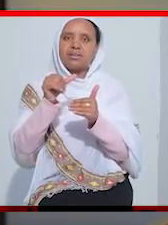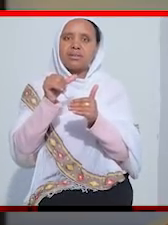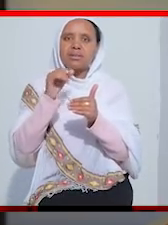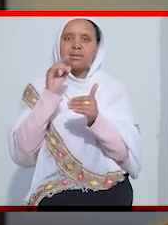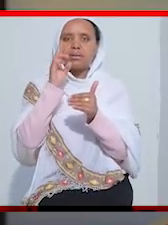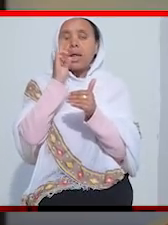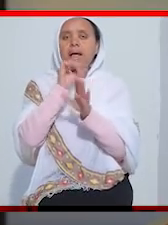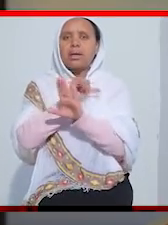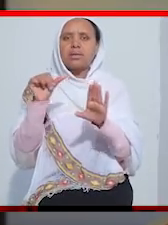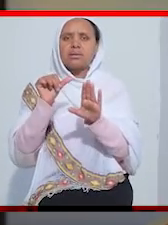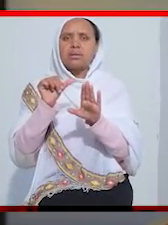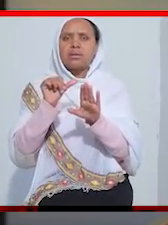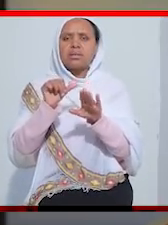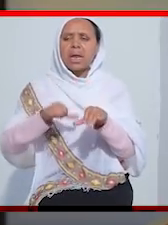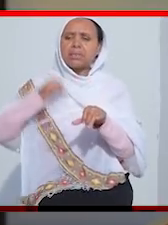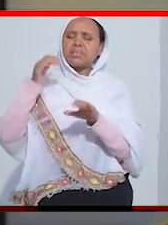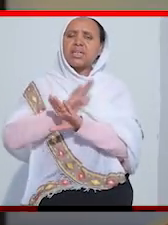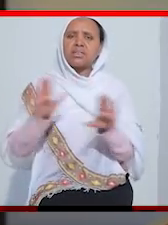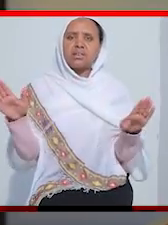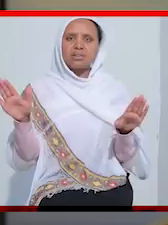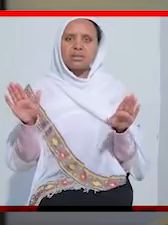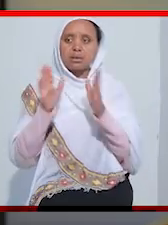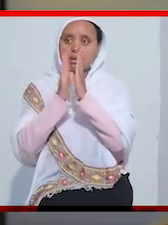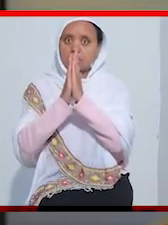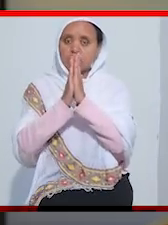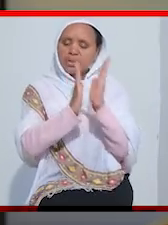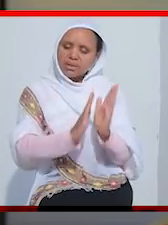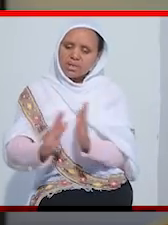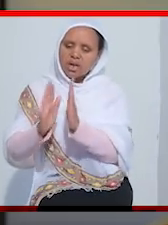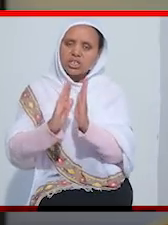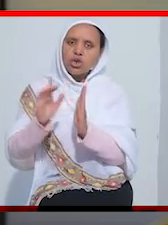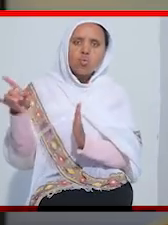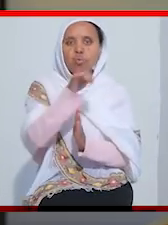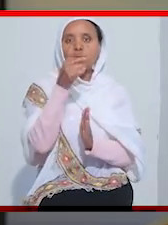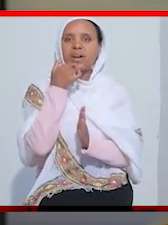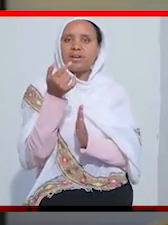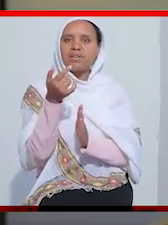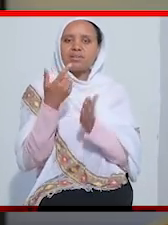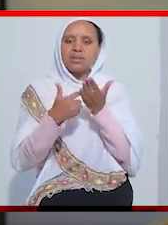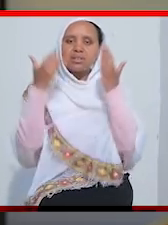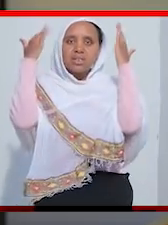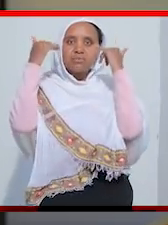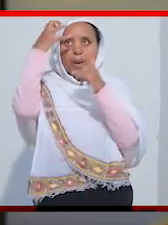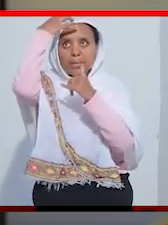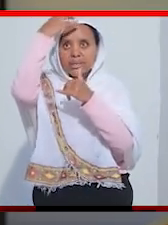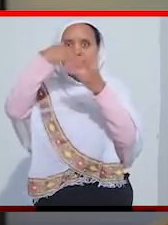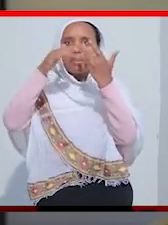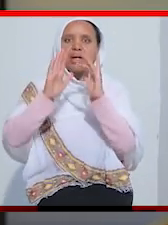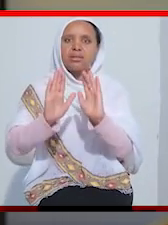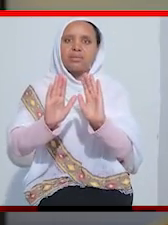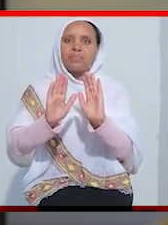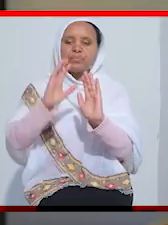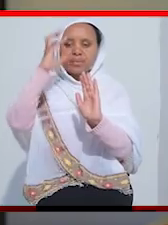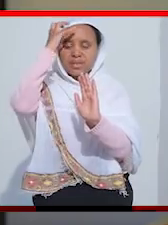መዘግየት፣ ያለ ሐኬት፣ ያለ ትምክህተኝነት ለጸሎት የተዘጋጀ ሁን ይላል። ስለዚህ ተስፋ